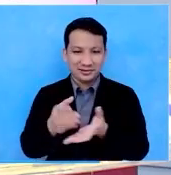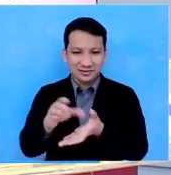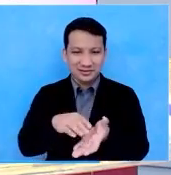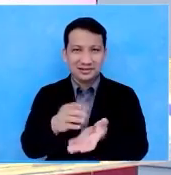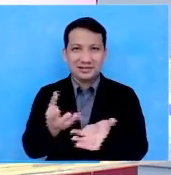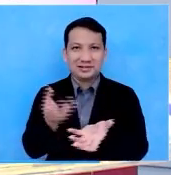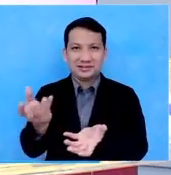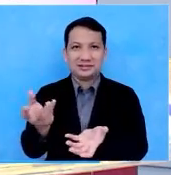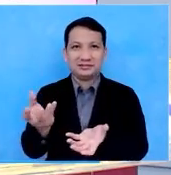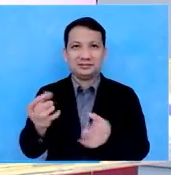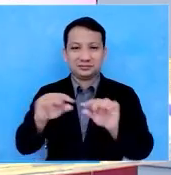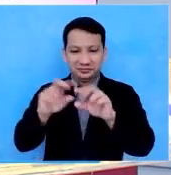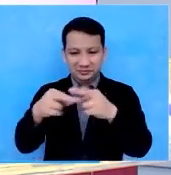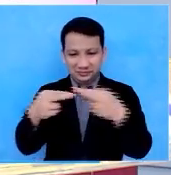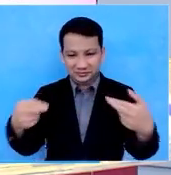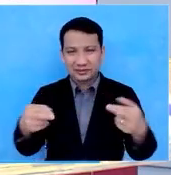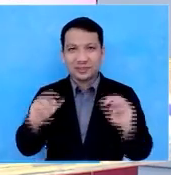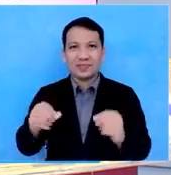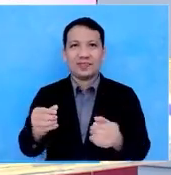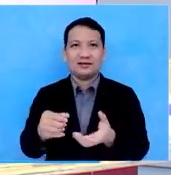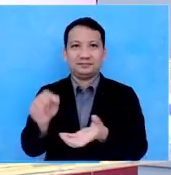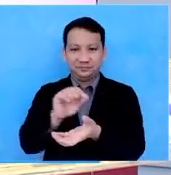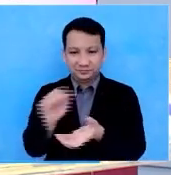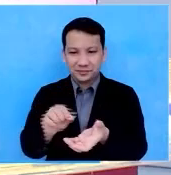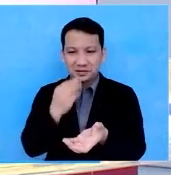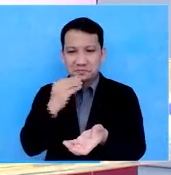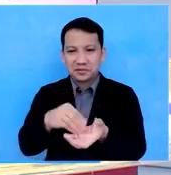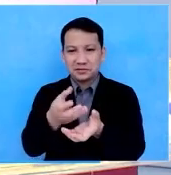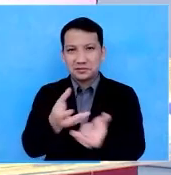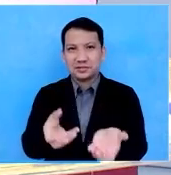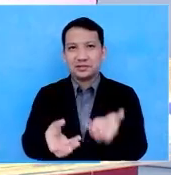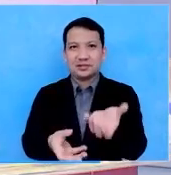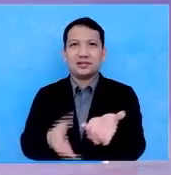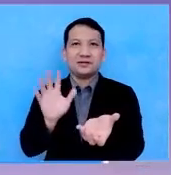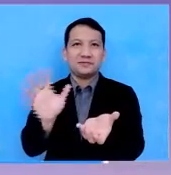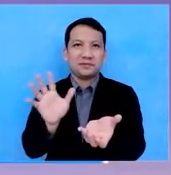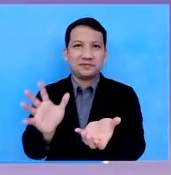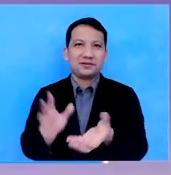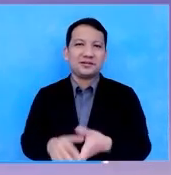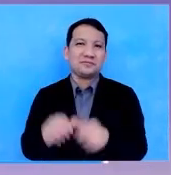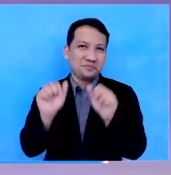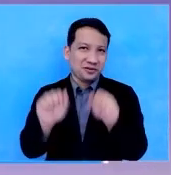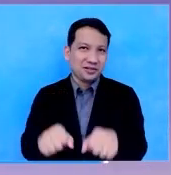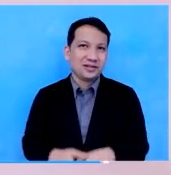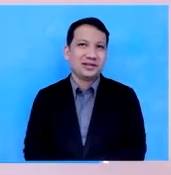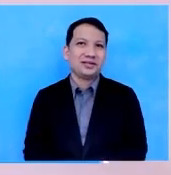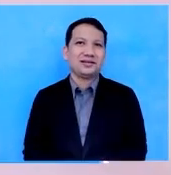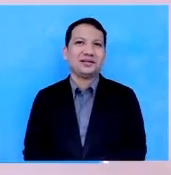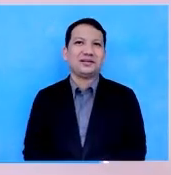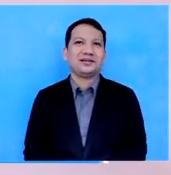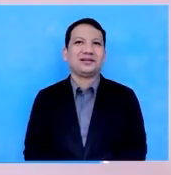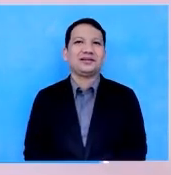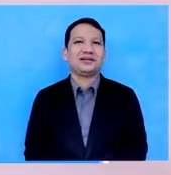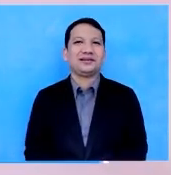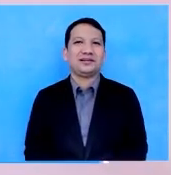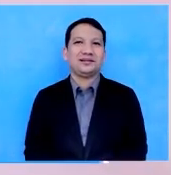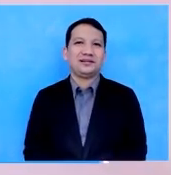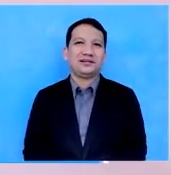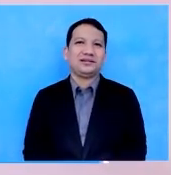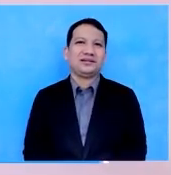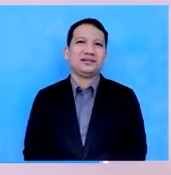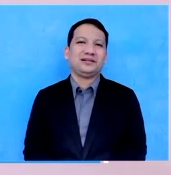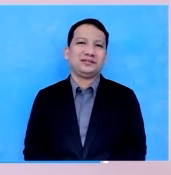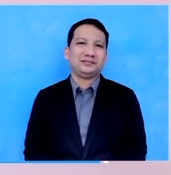meron ng ribbon, and pwede na po maglagay ng message. O, di ba, 50 pesos lang, pwede na. Oh, romantic gesture na yes, yun. Pasok po. Na